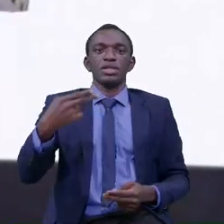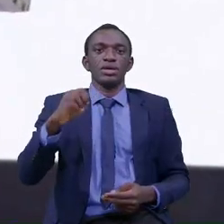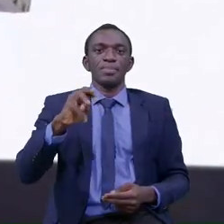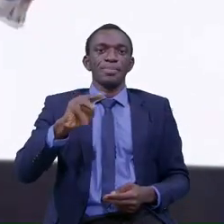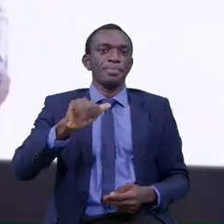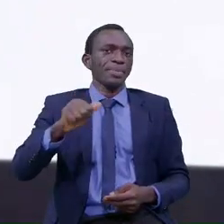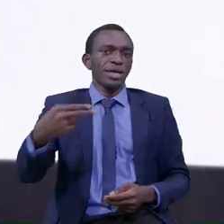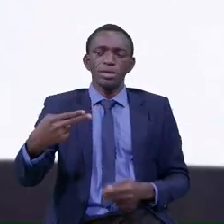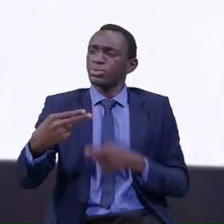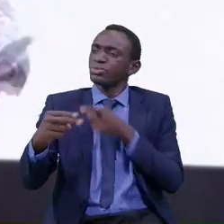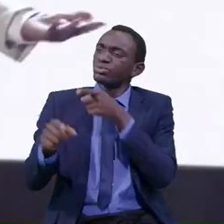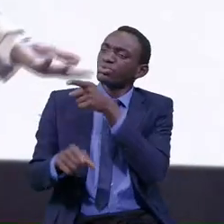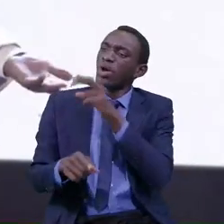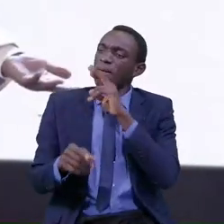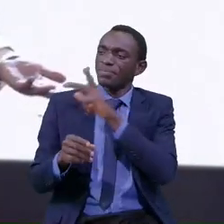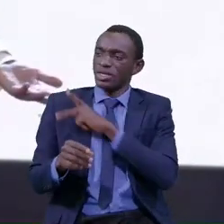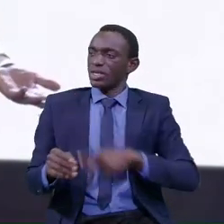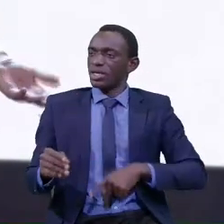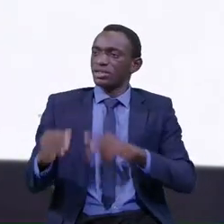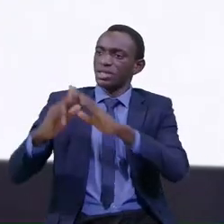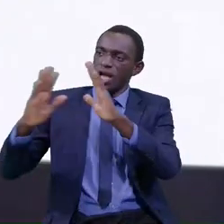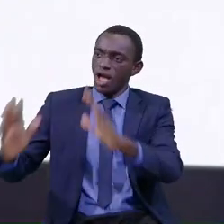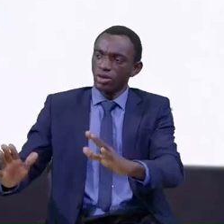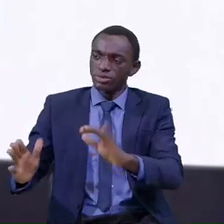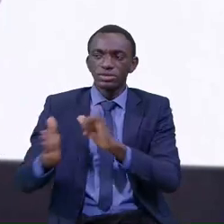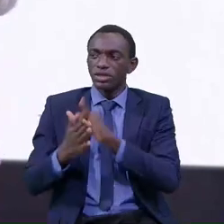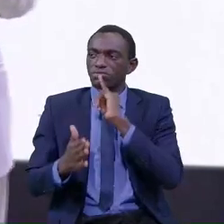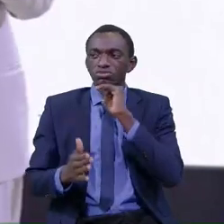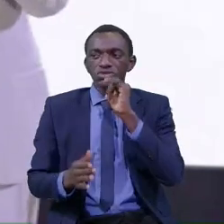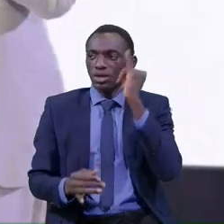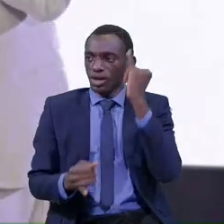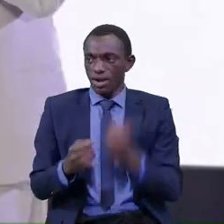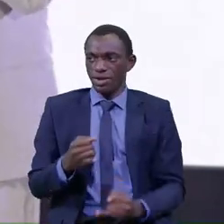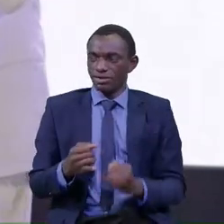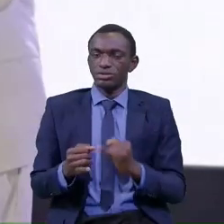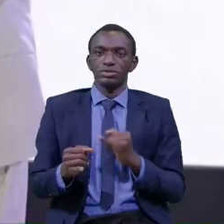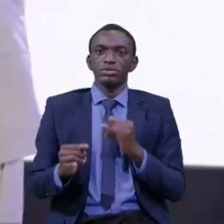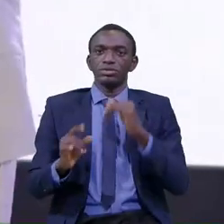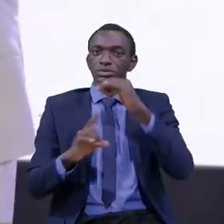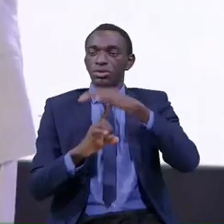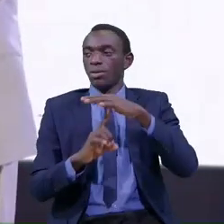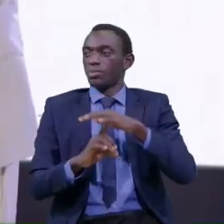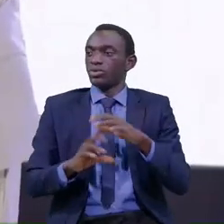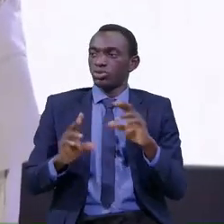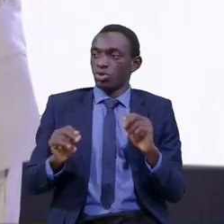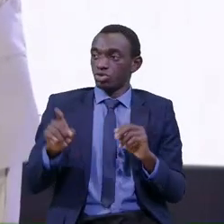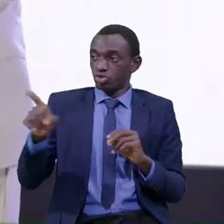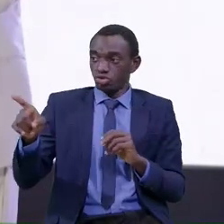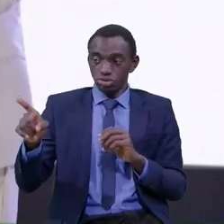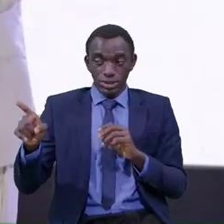Ce n'est pas l'ultime. L'objectif, retourne dans le pays. Esther, partie. Va tout réorganiser